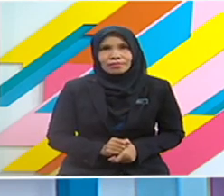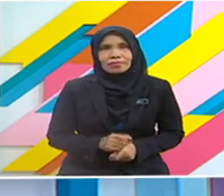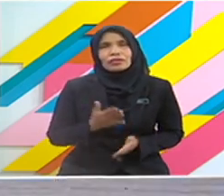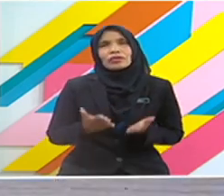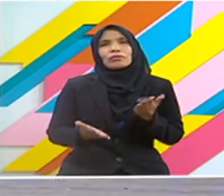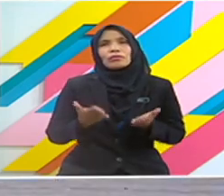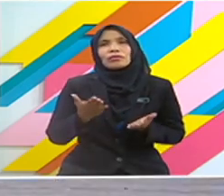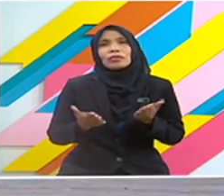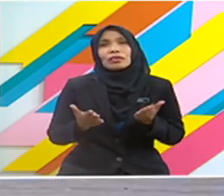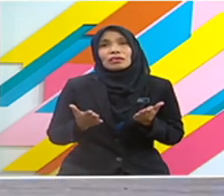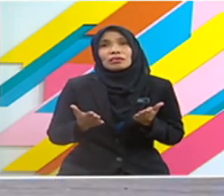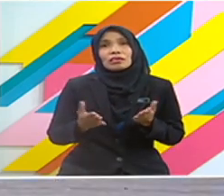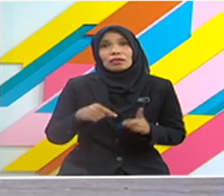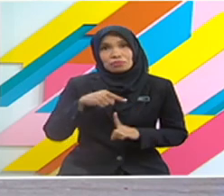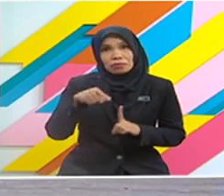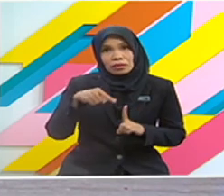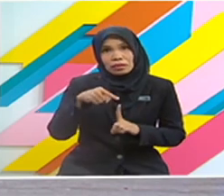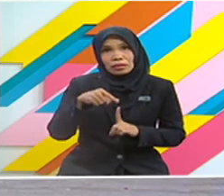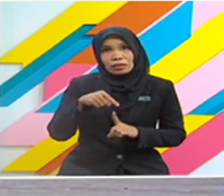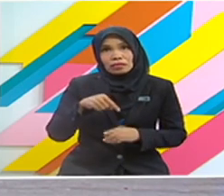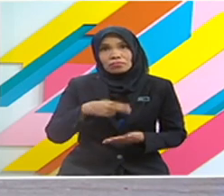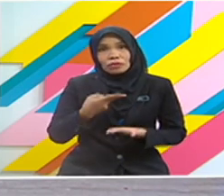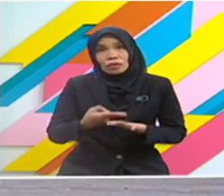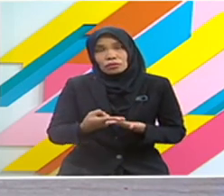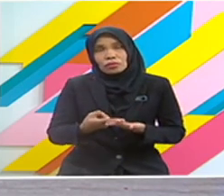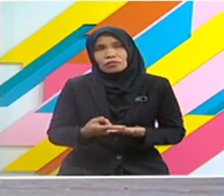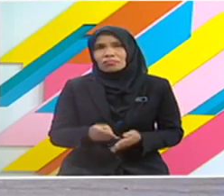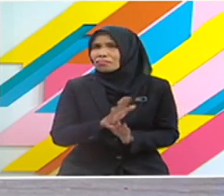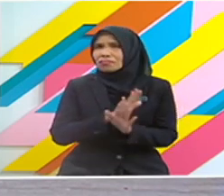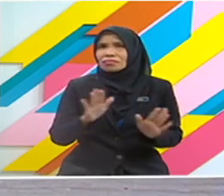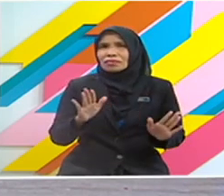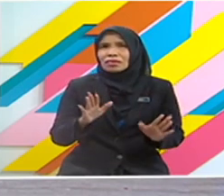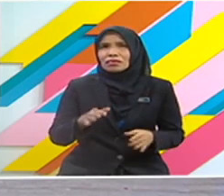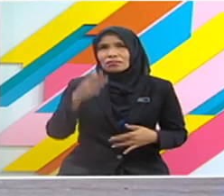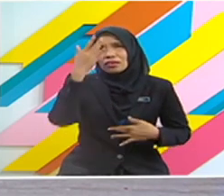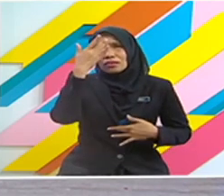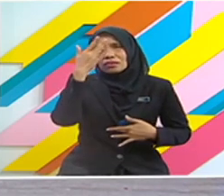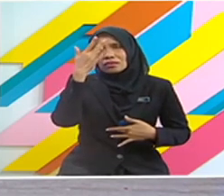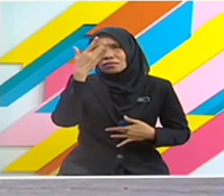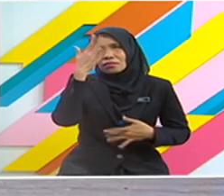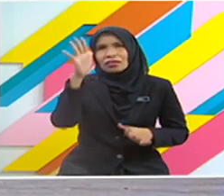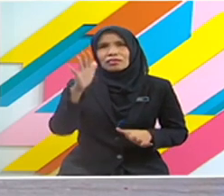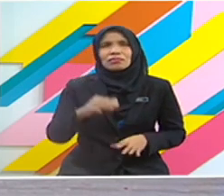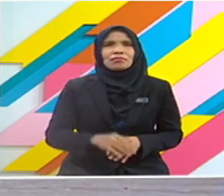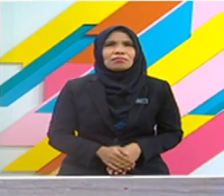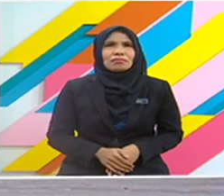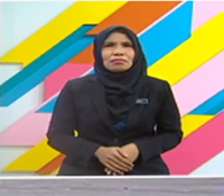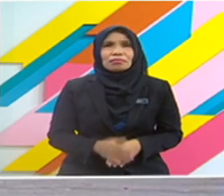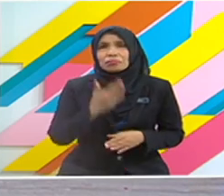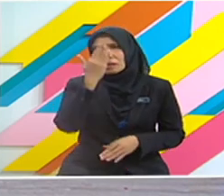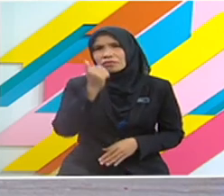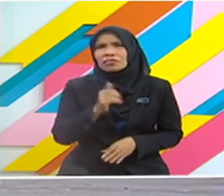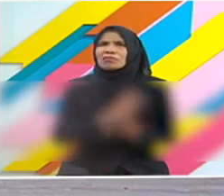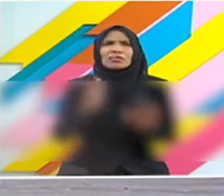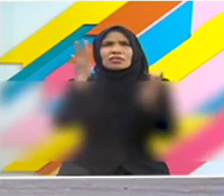dia jatuh pun dia tak rasa sakit sebab deria untuk deria sentuh dia kurang